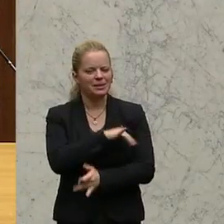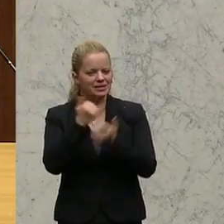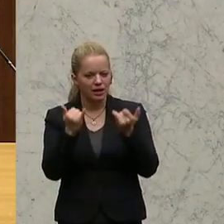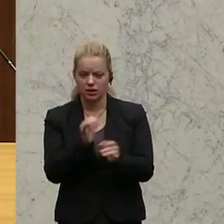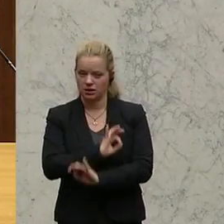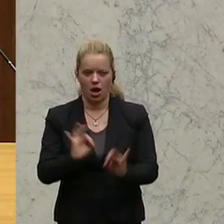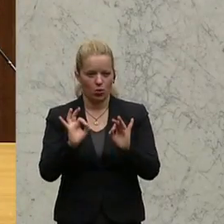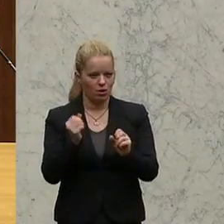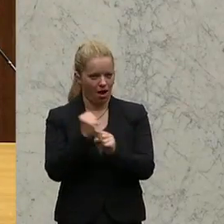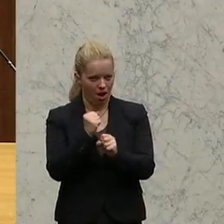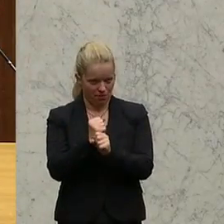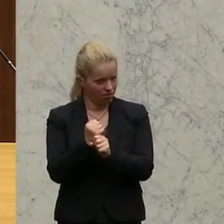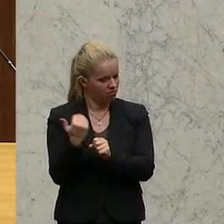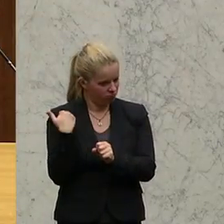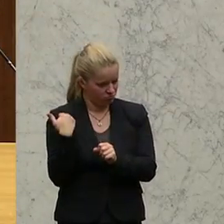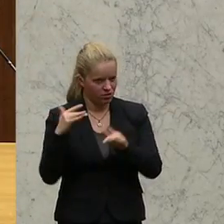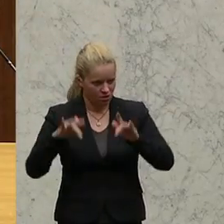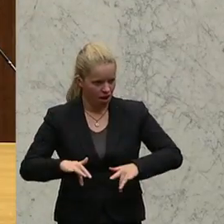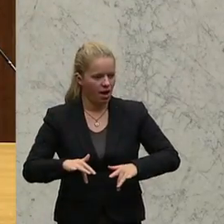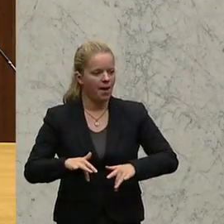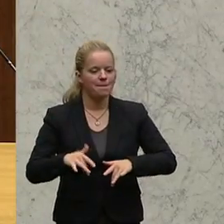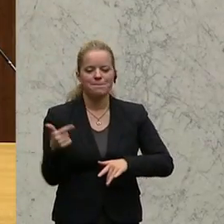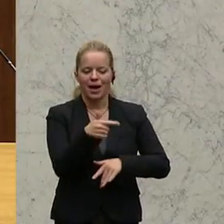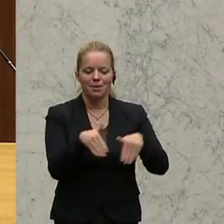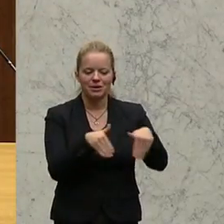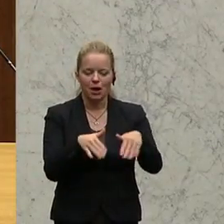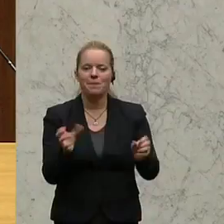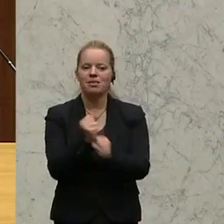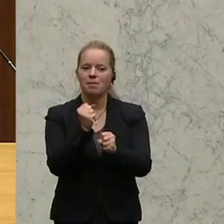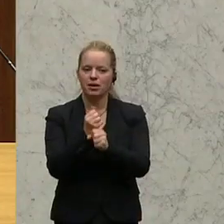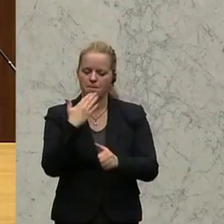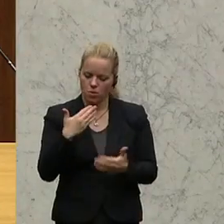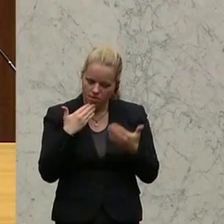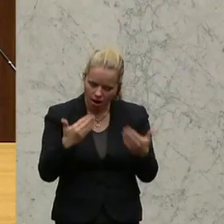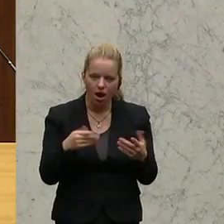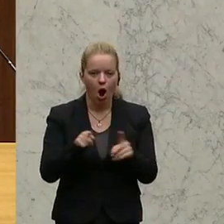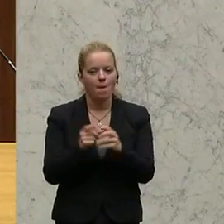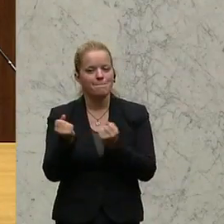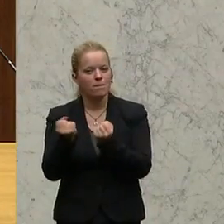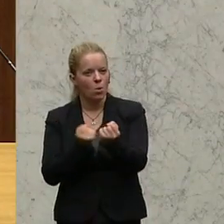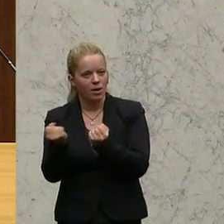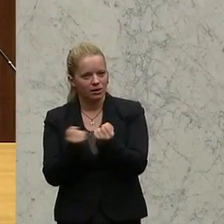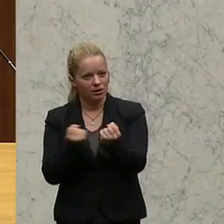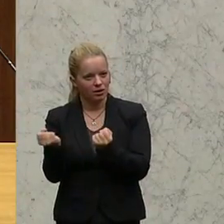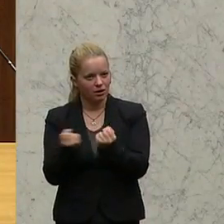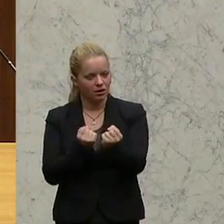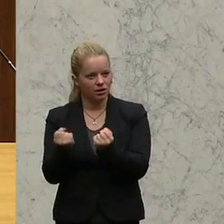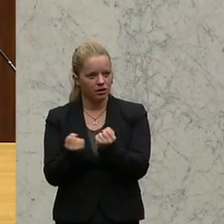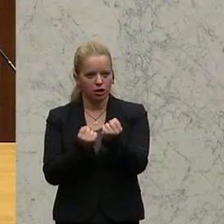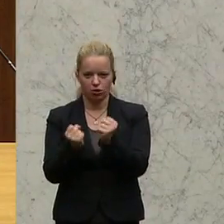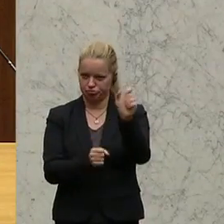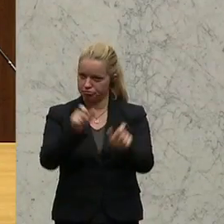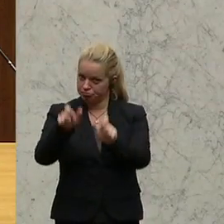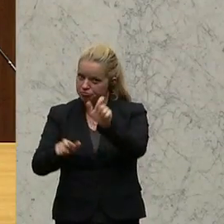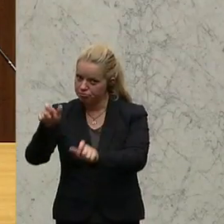dieser Stelle den beiden federführenden Ministerien, den Mitarbeiterinnen und Mitarbeitern, aber auch den politischen Trägern